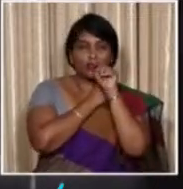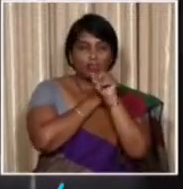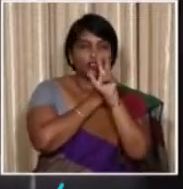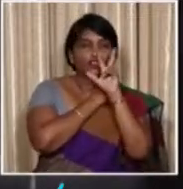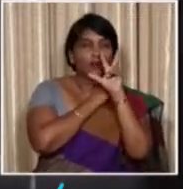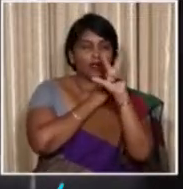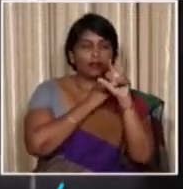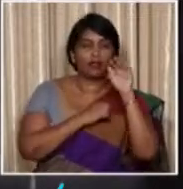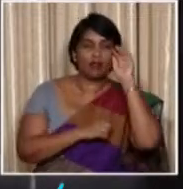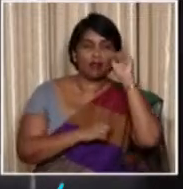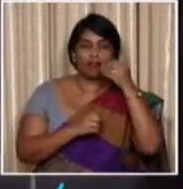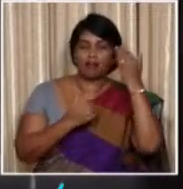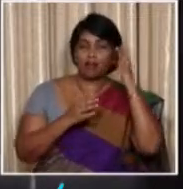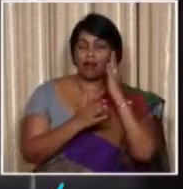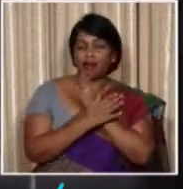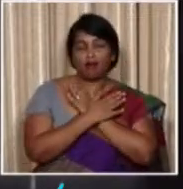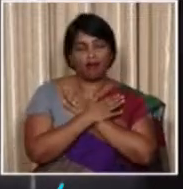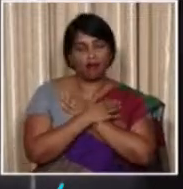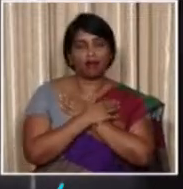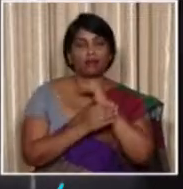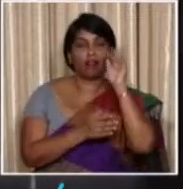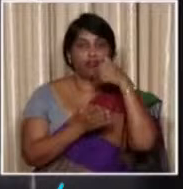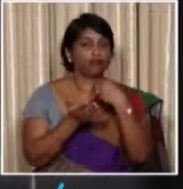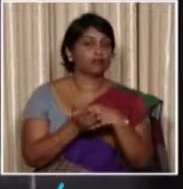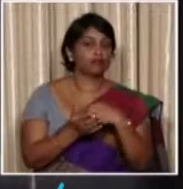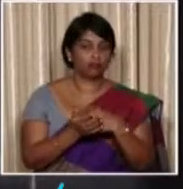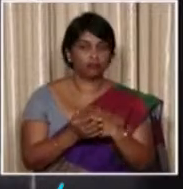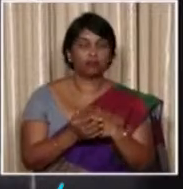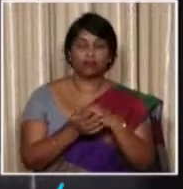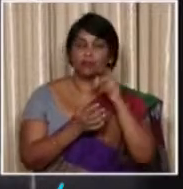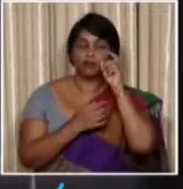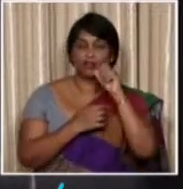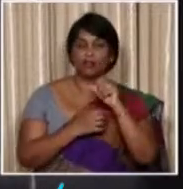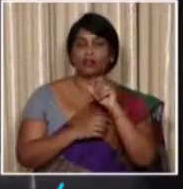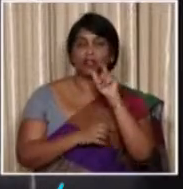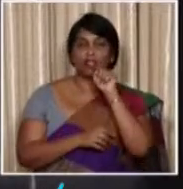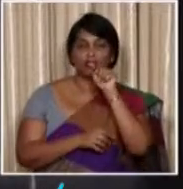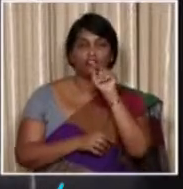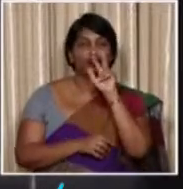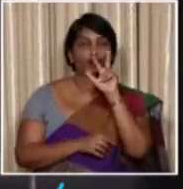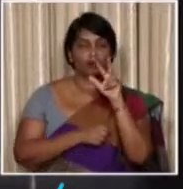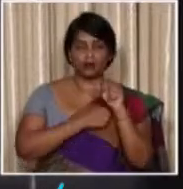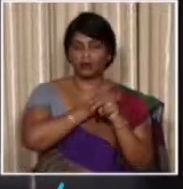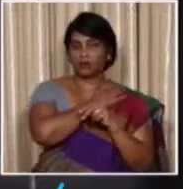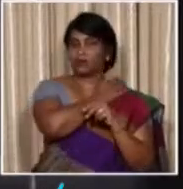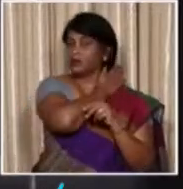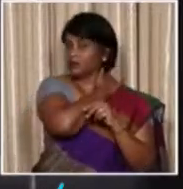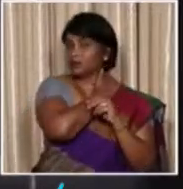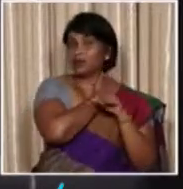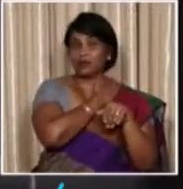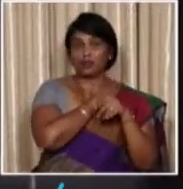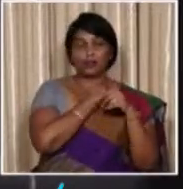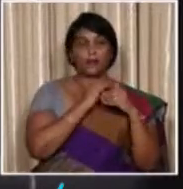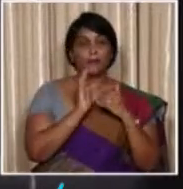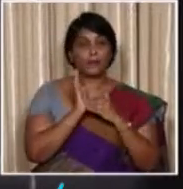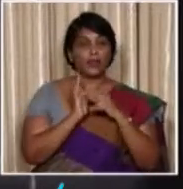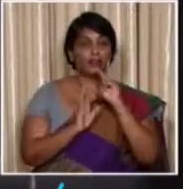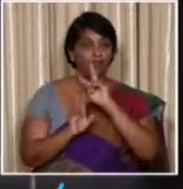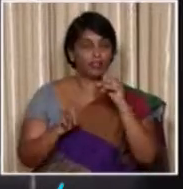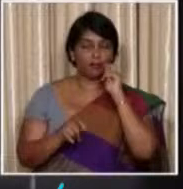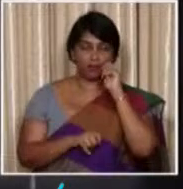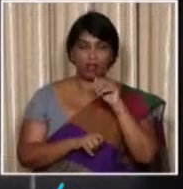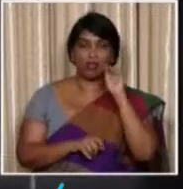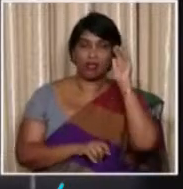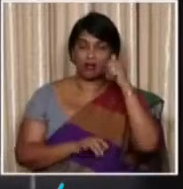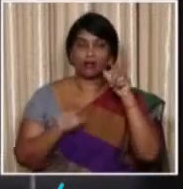10.8 kochchara adaren me sattwa araksha karannada kiyala balanne 10.8 ලංකාවේ මිලියන 22යි ජනගහනය